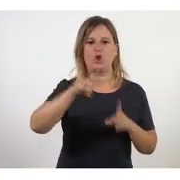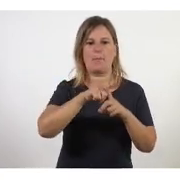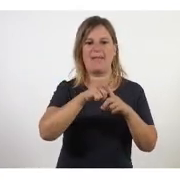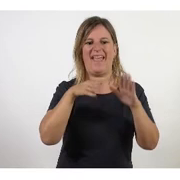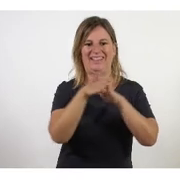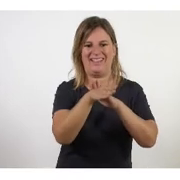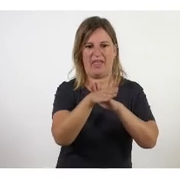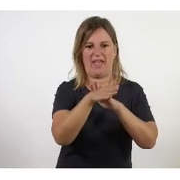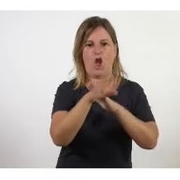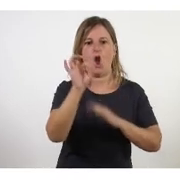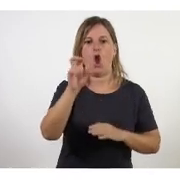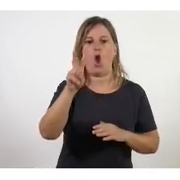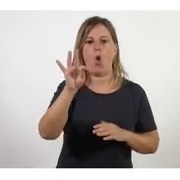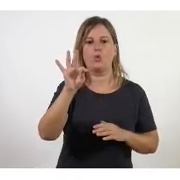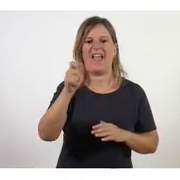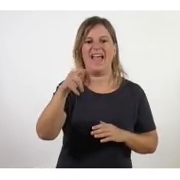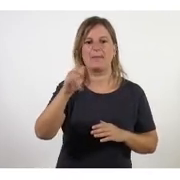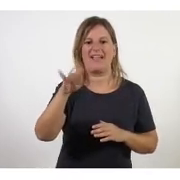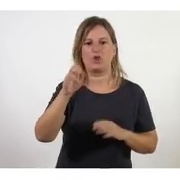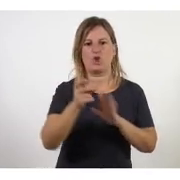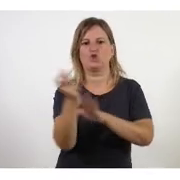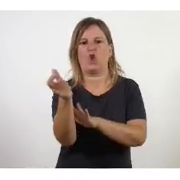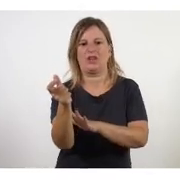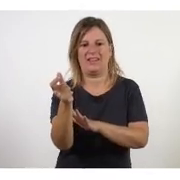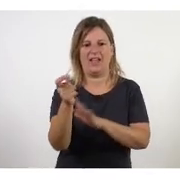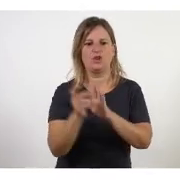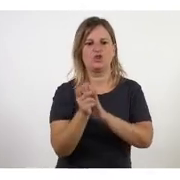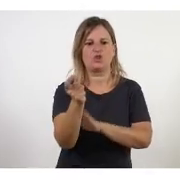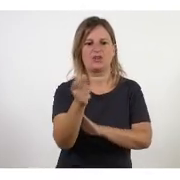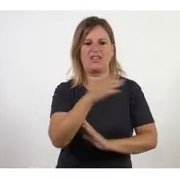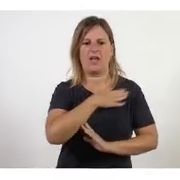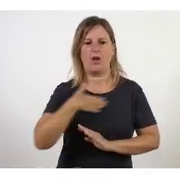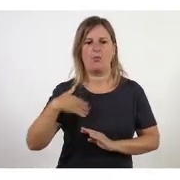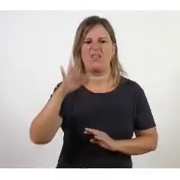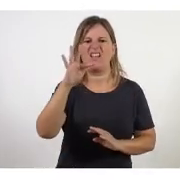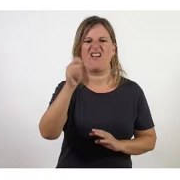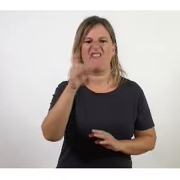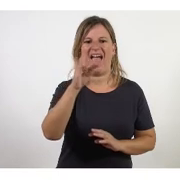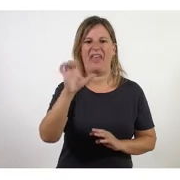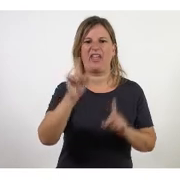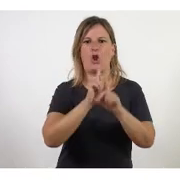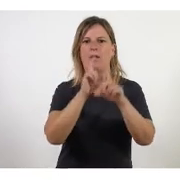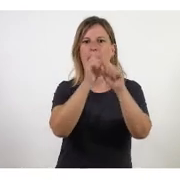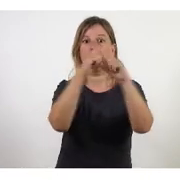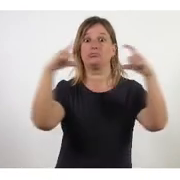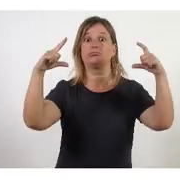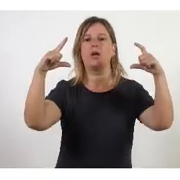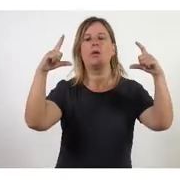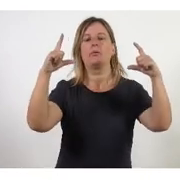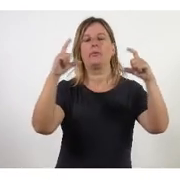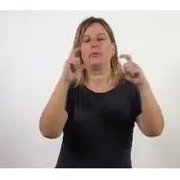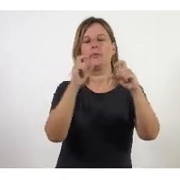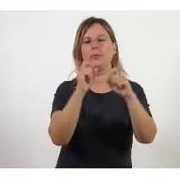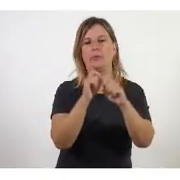sortida. I la sortida vull que faci un fade, que es fongui.